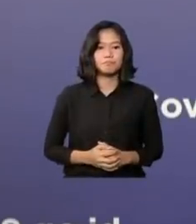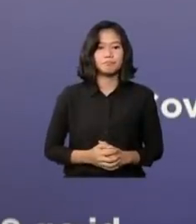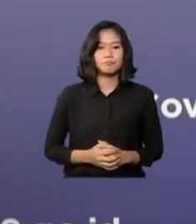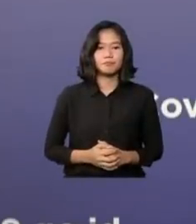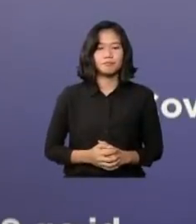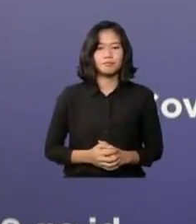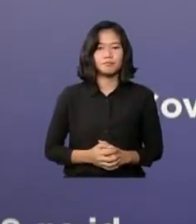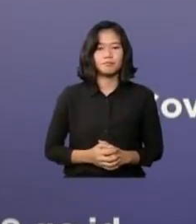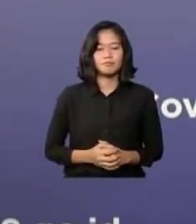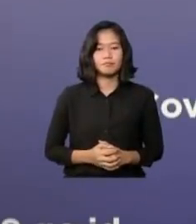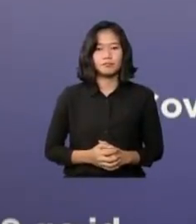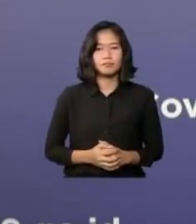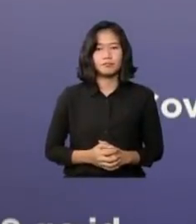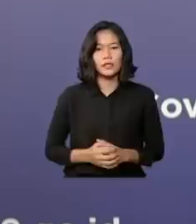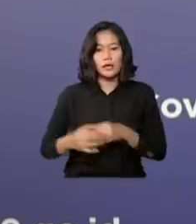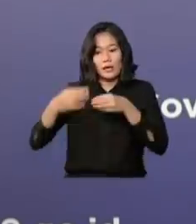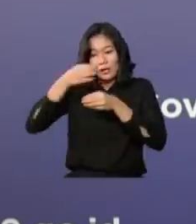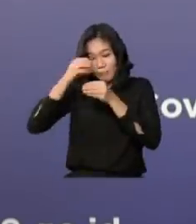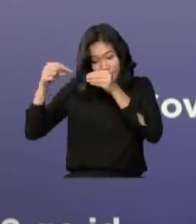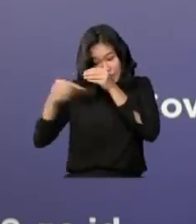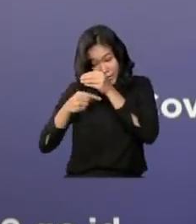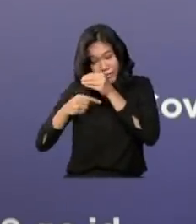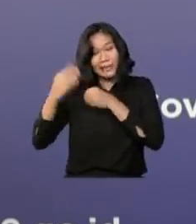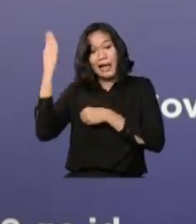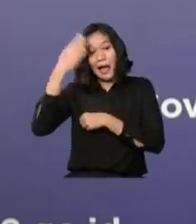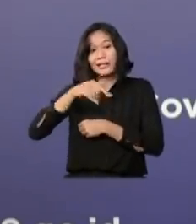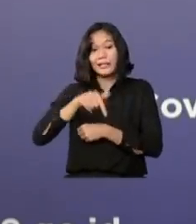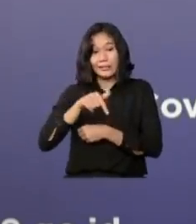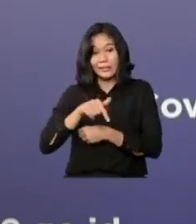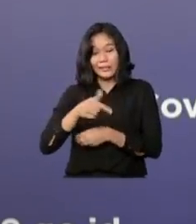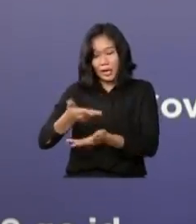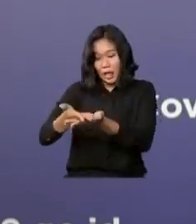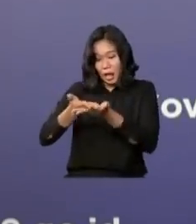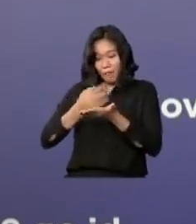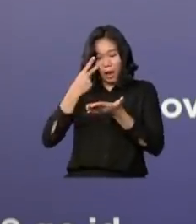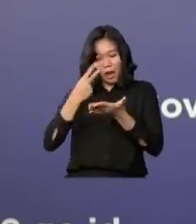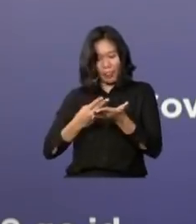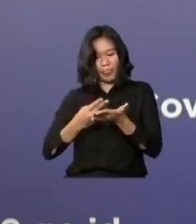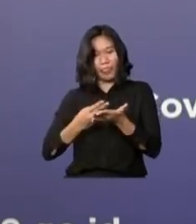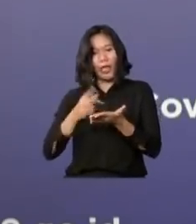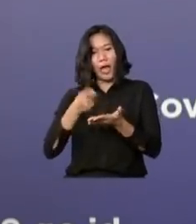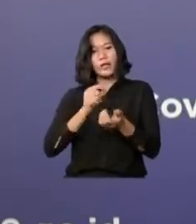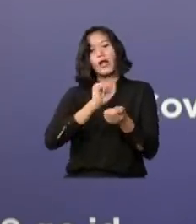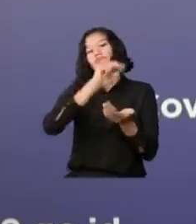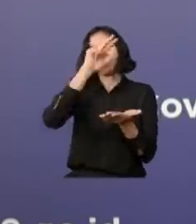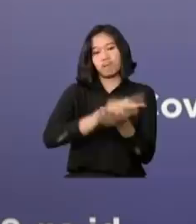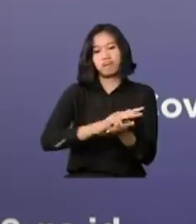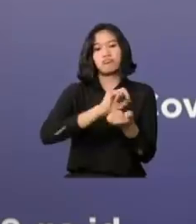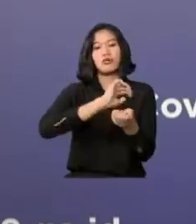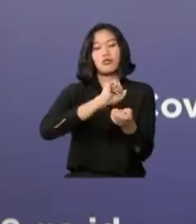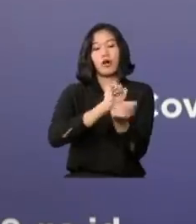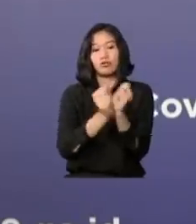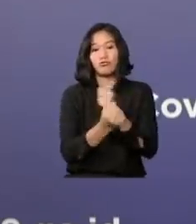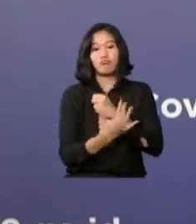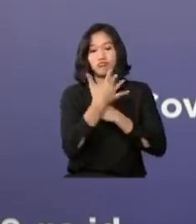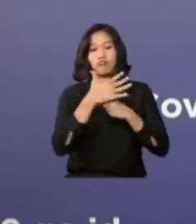Dari pemeriksaan spesimen yang hari ini kita dapatkan, maka kita mendapatkan kasus konfirmasi positif